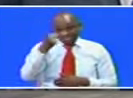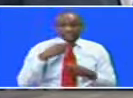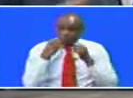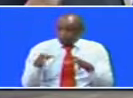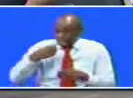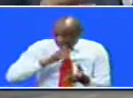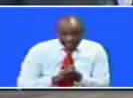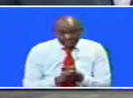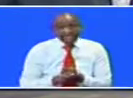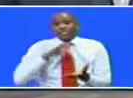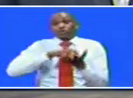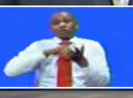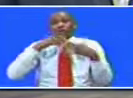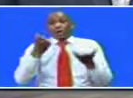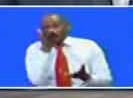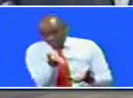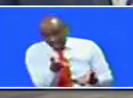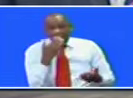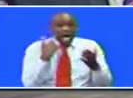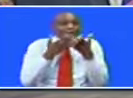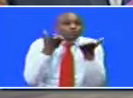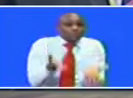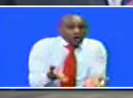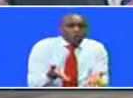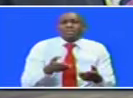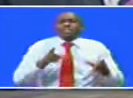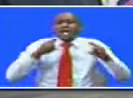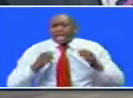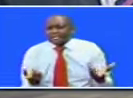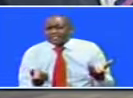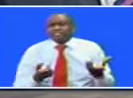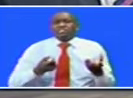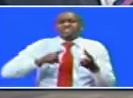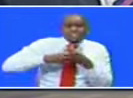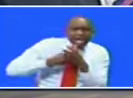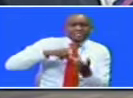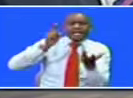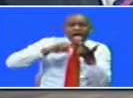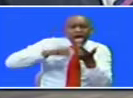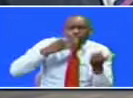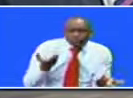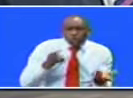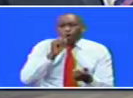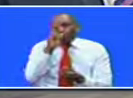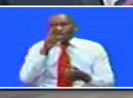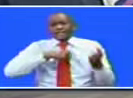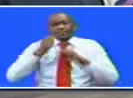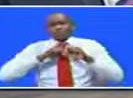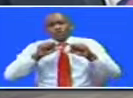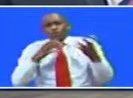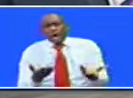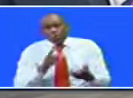kutuarifu na jinsi hali ilivyojiri. Na kufikia hivi sasa, Elvis, labda kura zishaanza kuhesabiwa ama zoezi lenyewe linaendelea